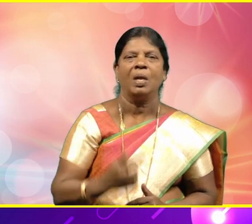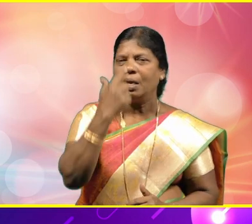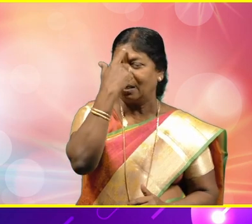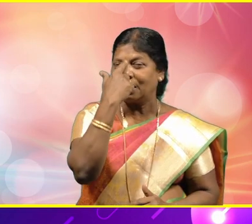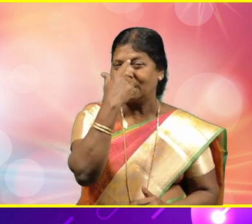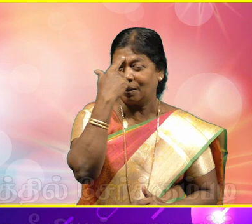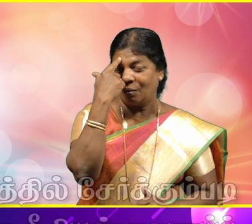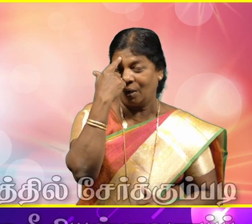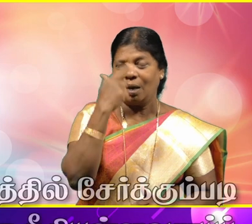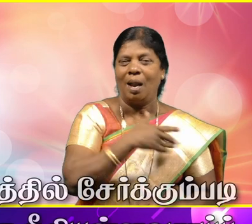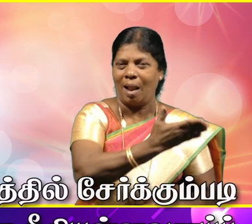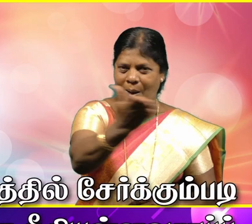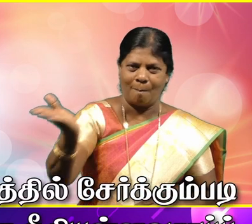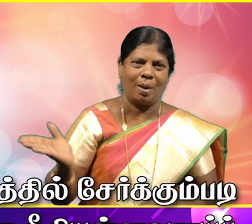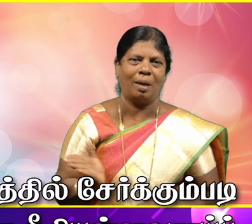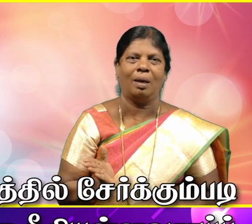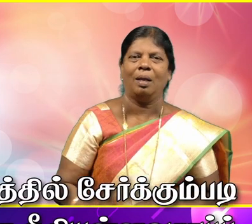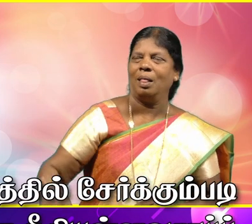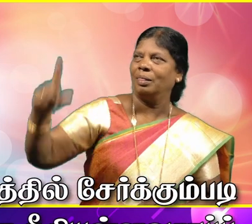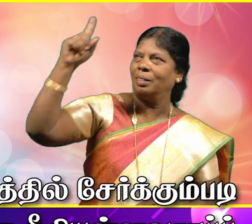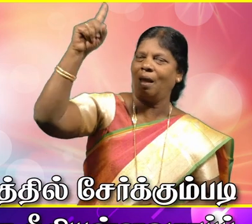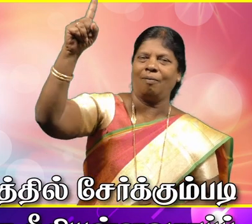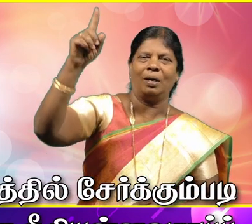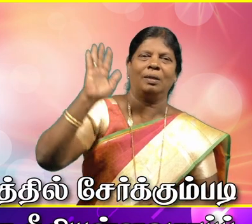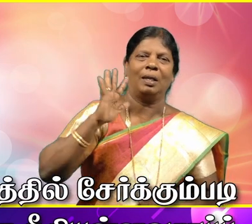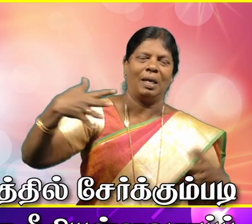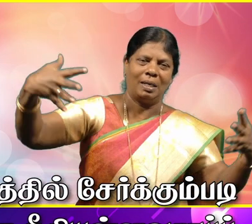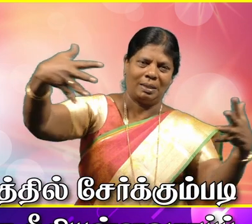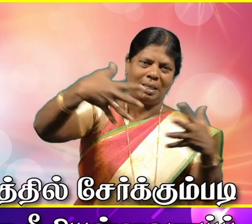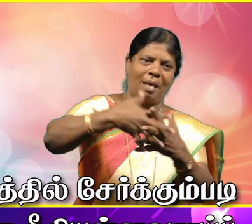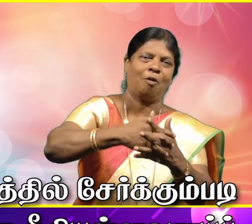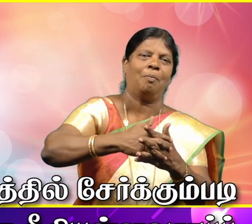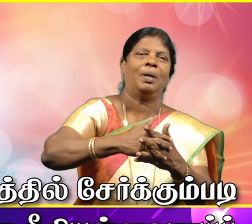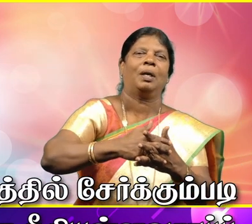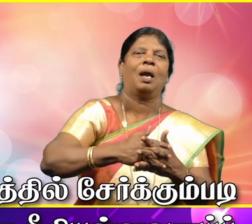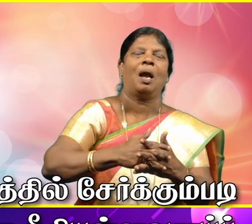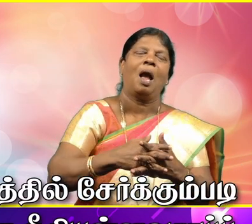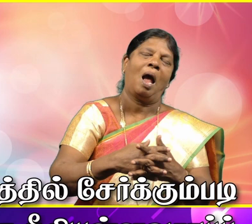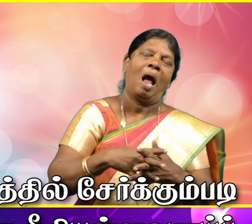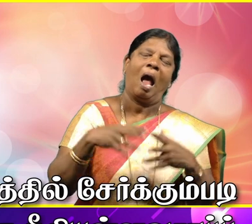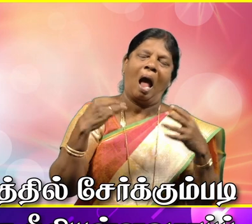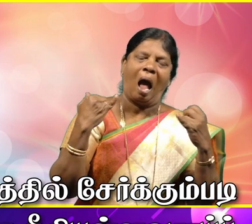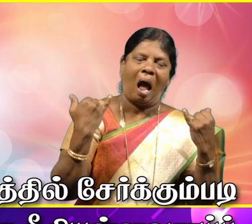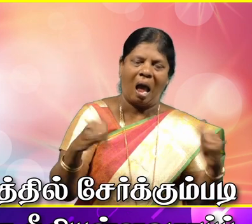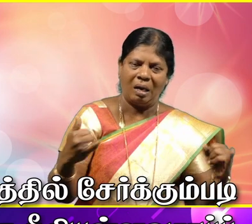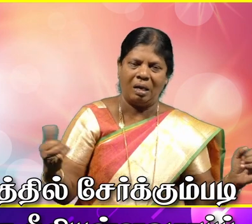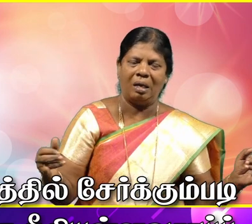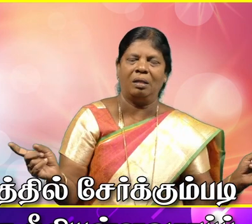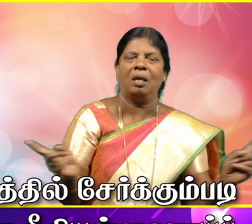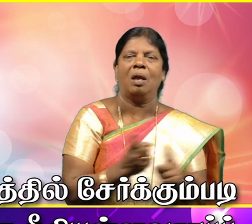1 பேதுரு 3வது அதிகாரம் 18வது வசனம், கிறிஸ்துவும் நம்மை தேவனிடத்தில் சேர்க்கும்படி